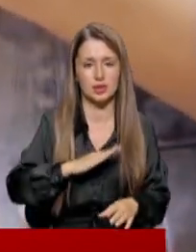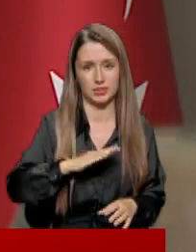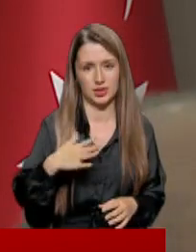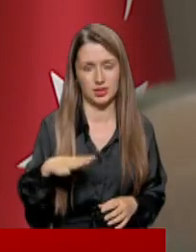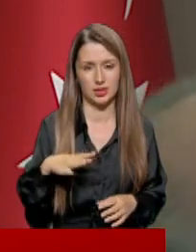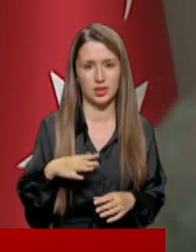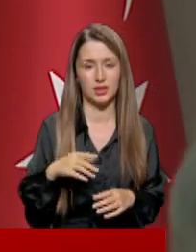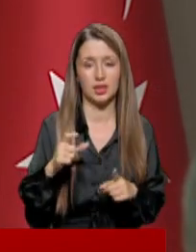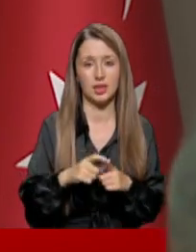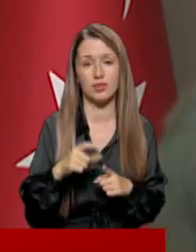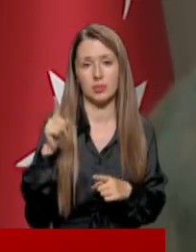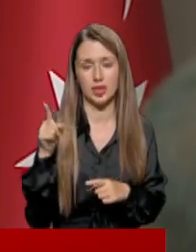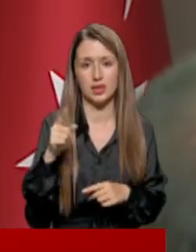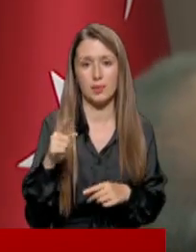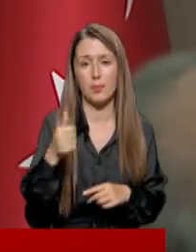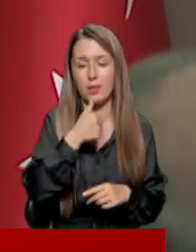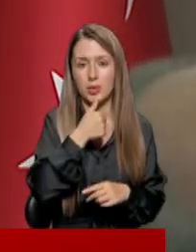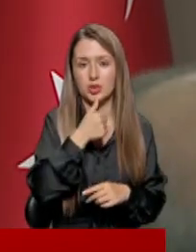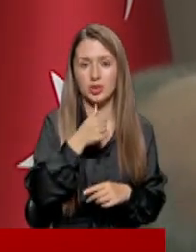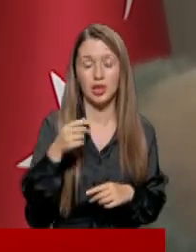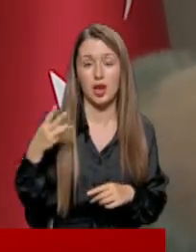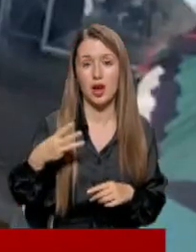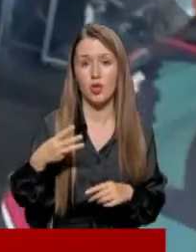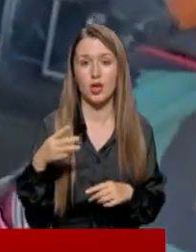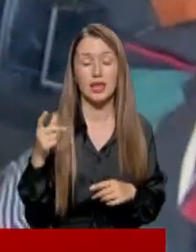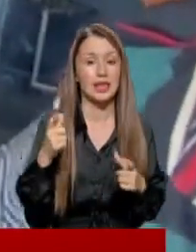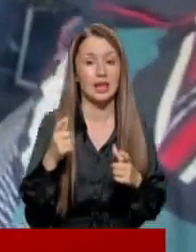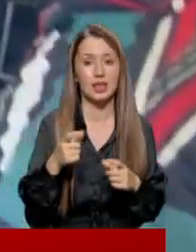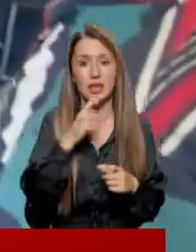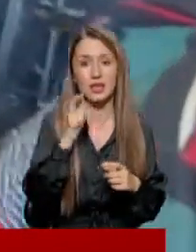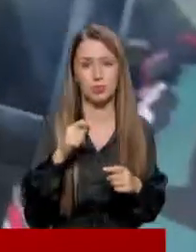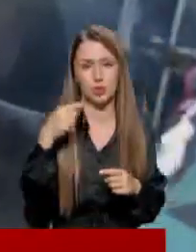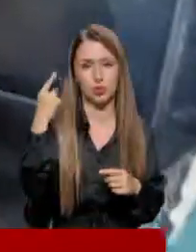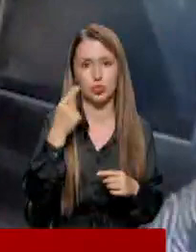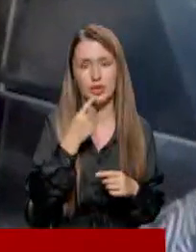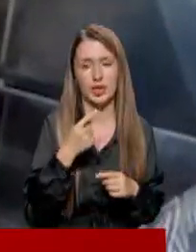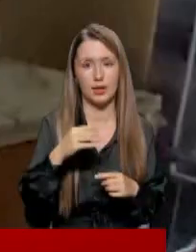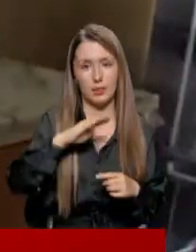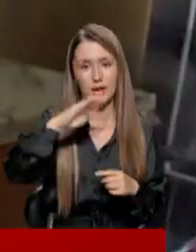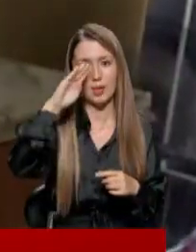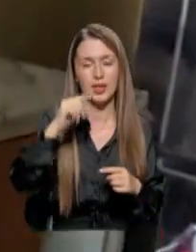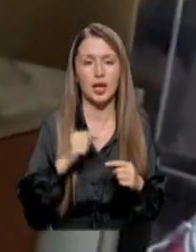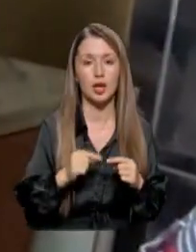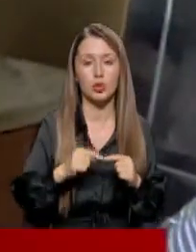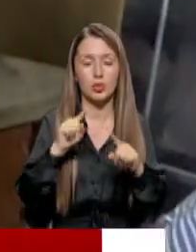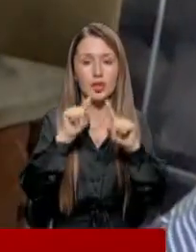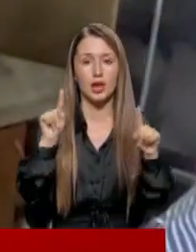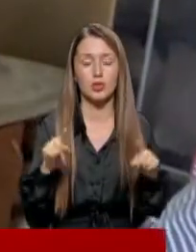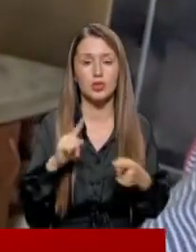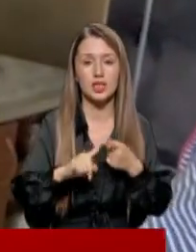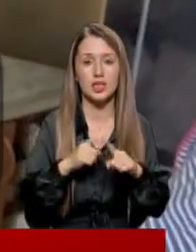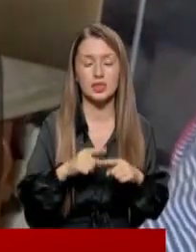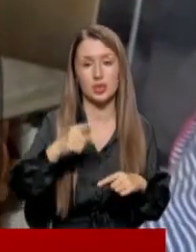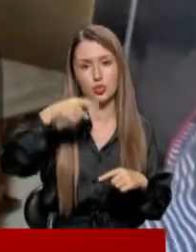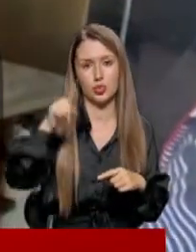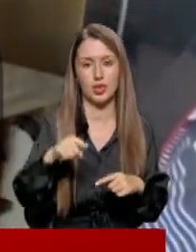isterken Deva Partisi lideri Ali Babacan da Erdoğan'a nerede hata yaptığını düşün dedi. Bayramda da ekonomik tablo siyasetinde sokağında